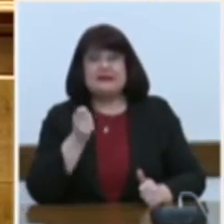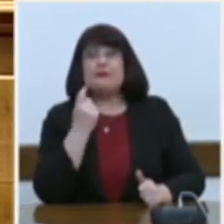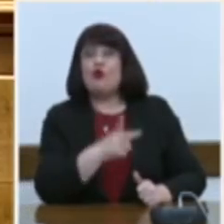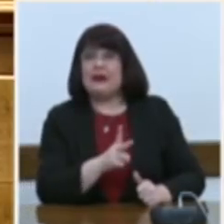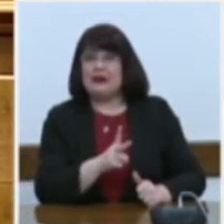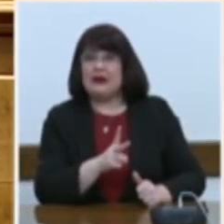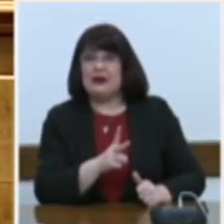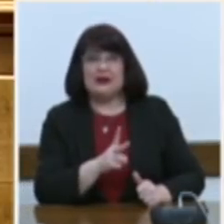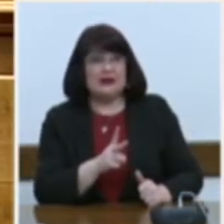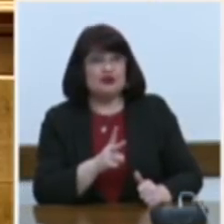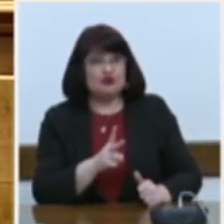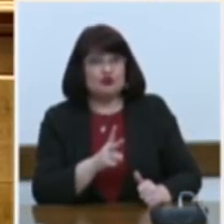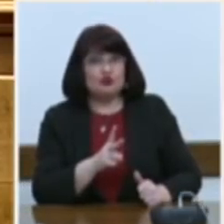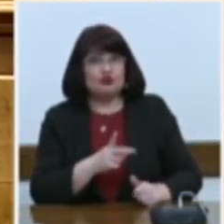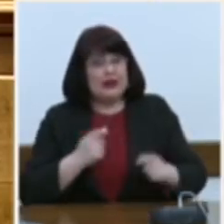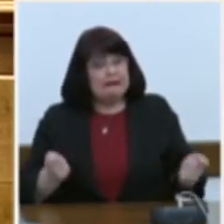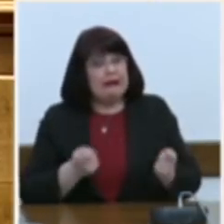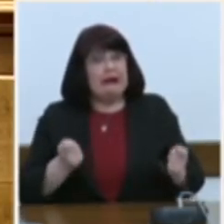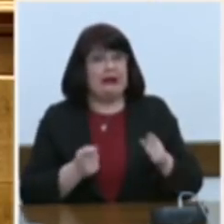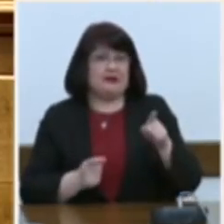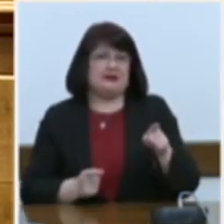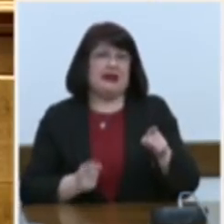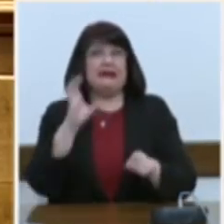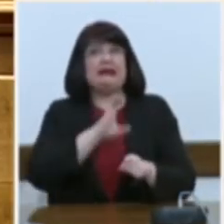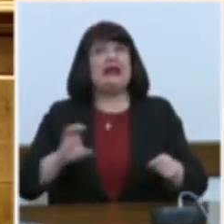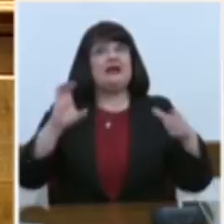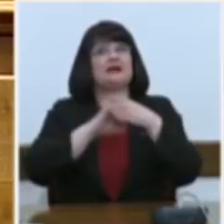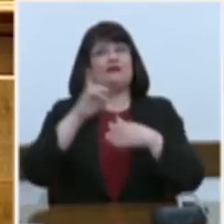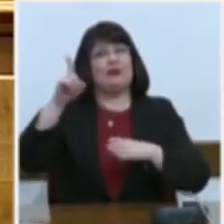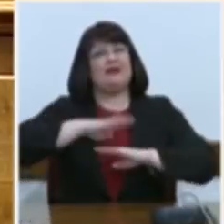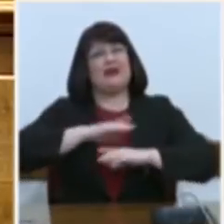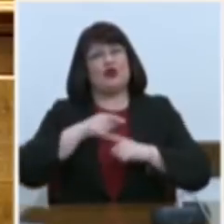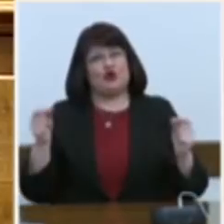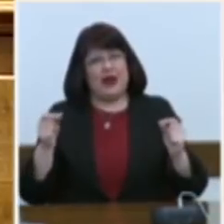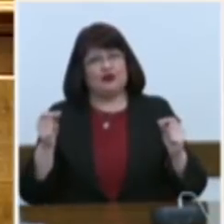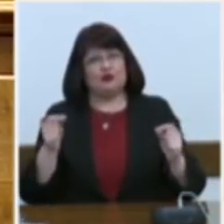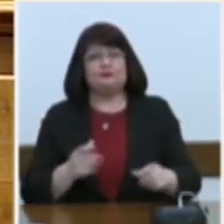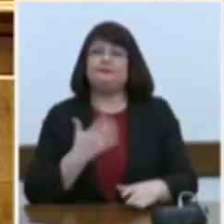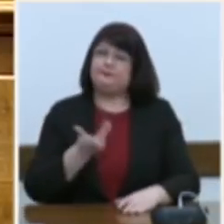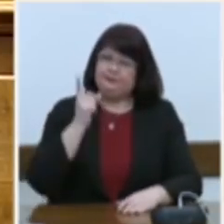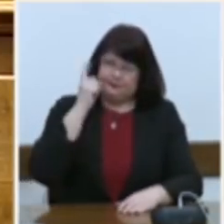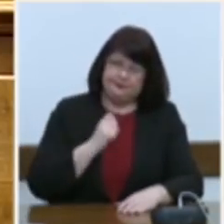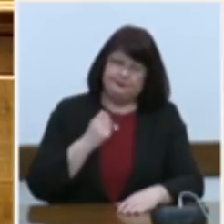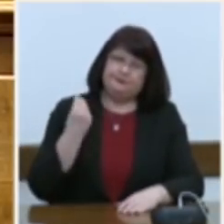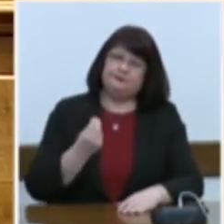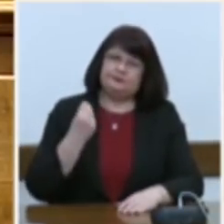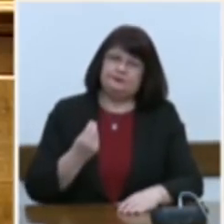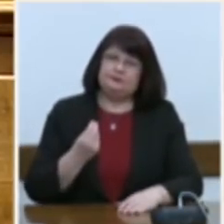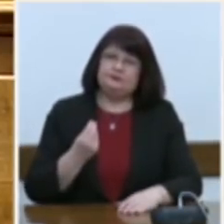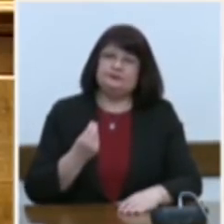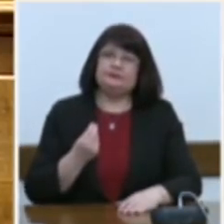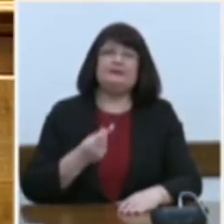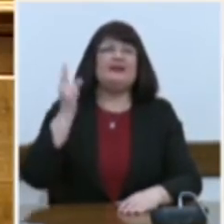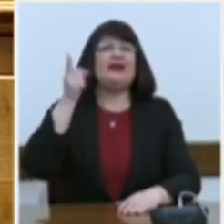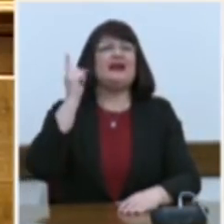και στους διάφορους συμμάχους σας στην Ευρωπαϊκή Ένωση, στο ΝΑΤΟ. Και ξέρετε πολύ καλά ότι αυτή η